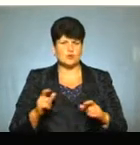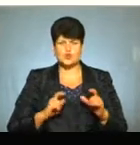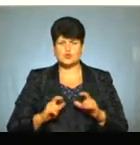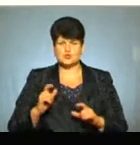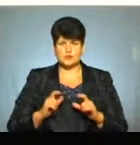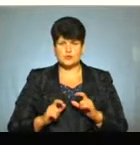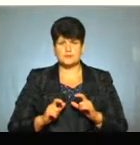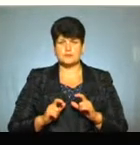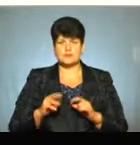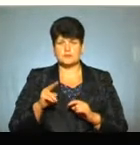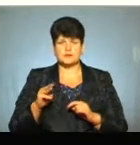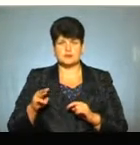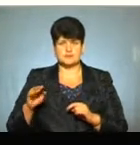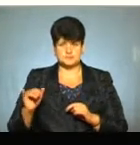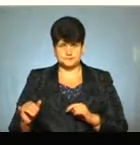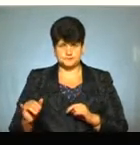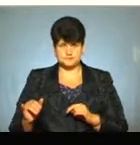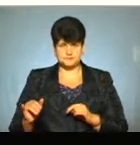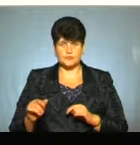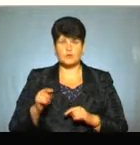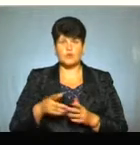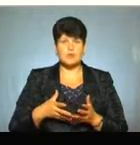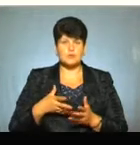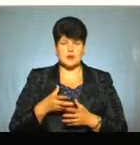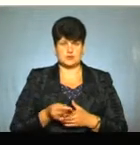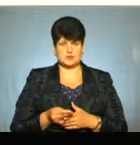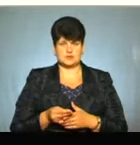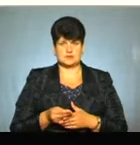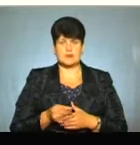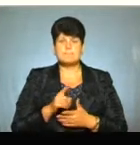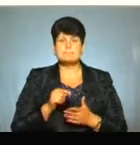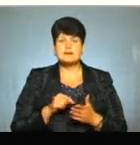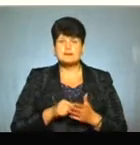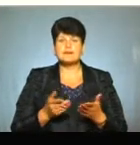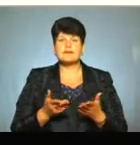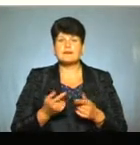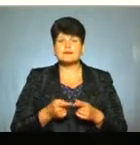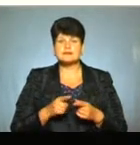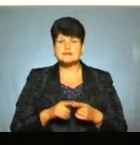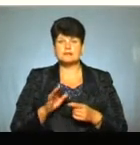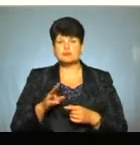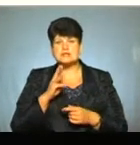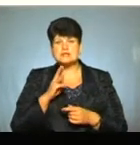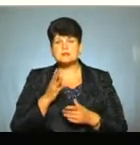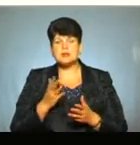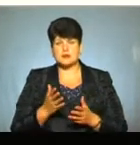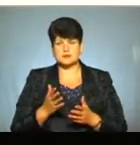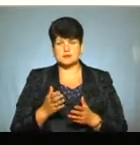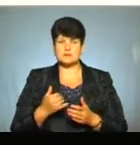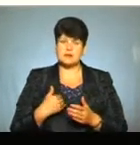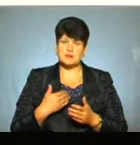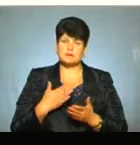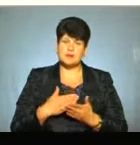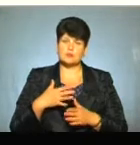студента, учня професійно-технічної освіти оплачується. Питання, яка це буде заробітна плата, бо ми